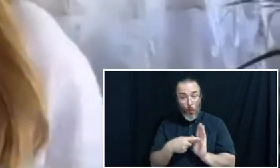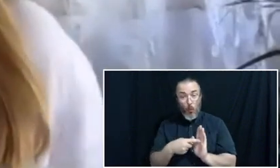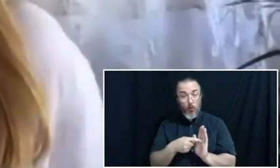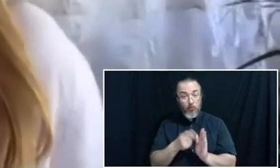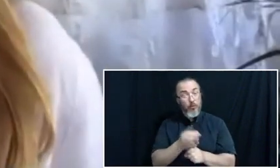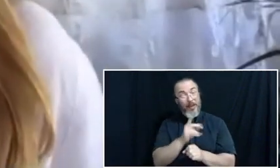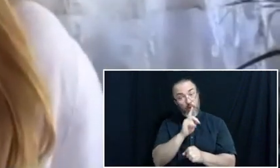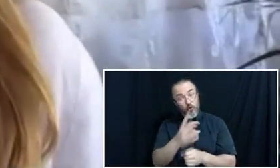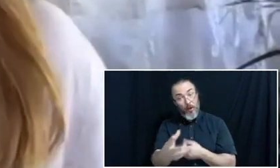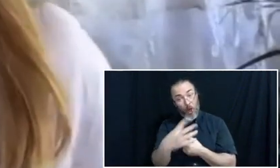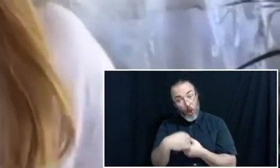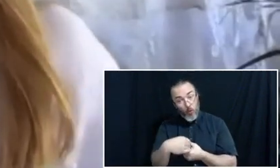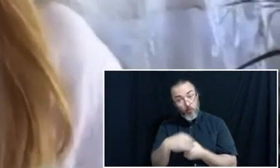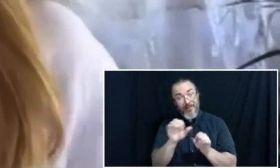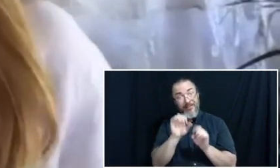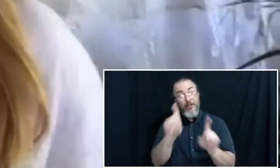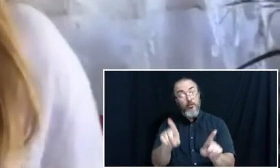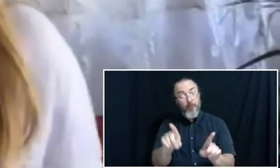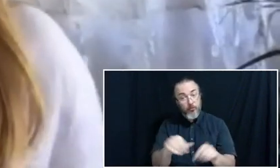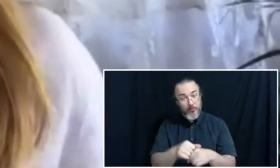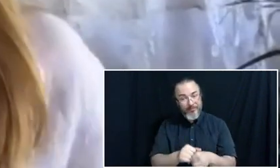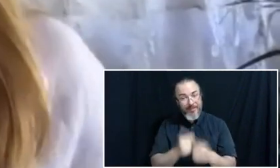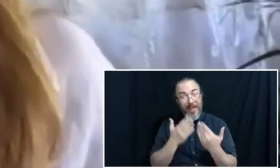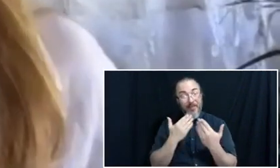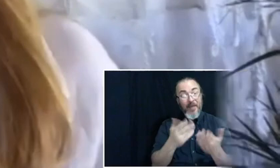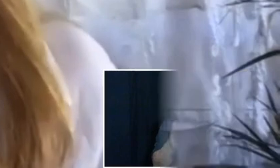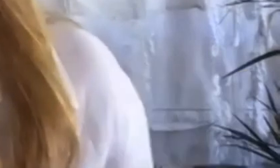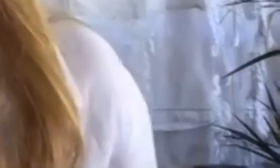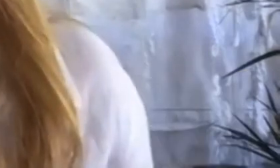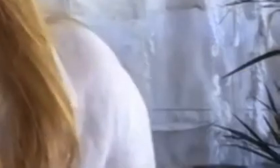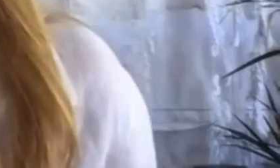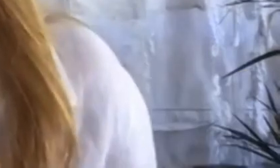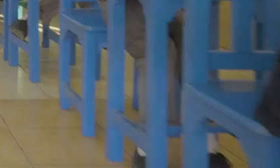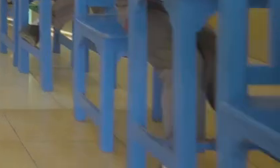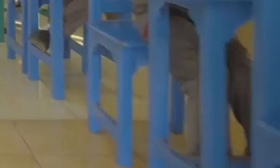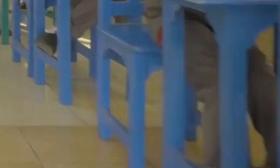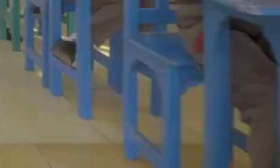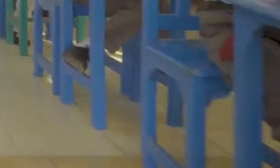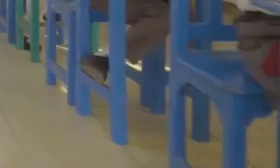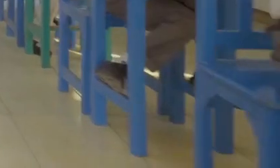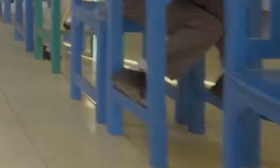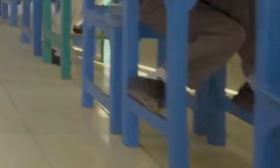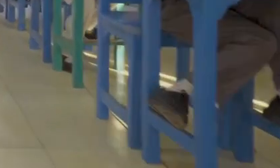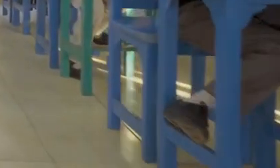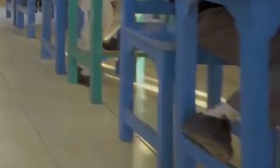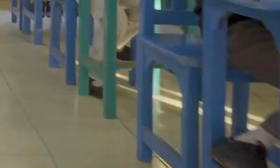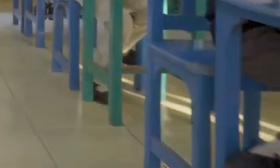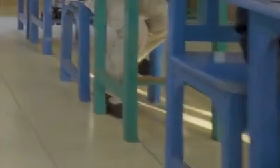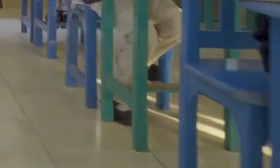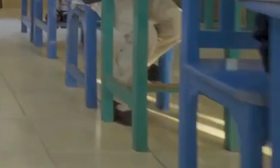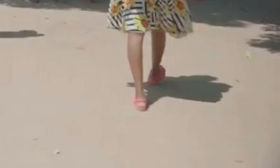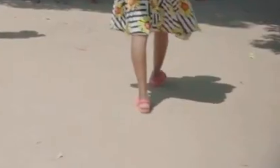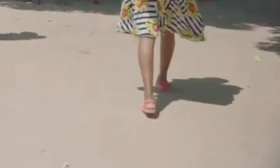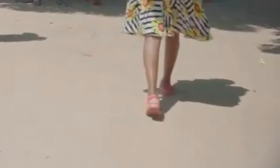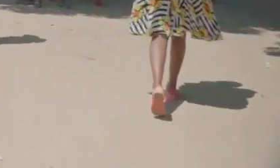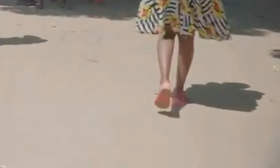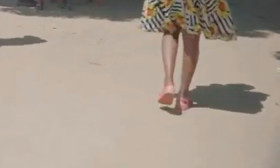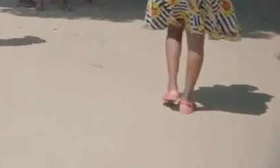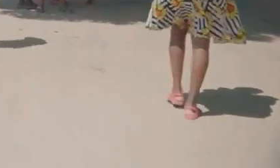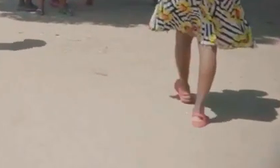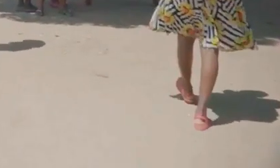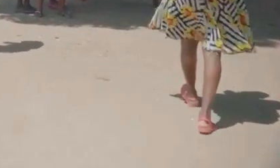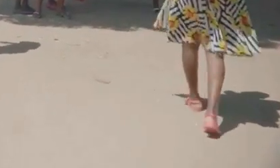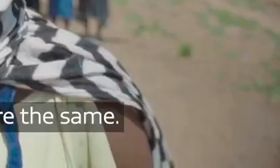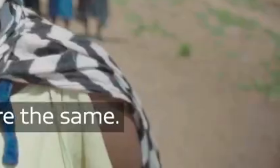jouer pour garantir l'inclusion et l'éducation. Je vous remercie tous et toutes et je vous dis au revoir. L'interprète français prend congé de